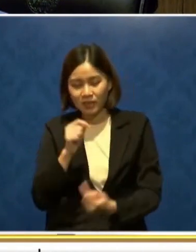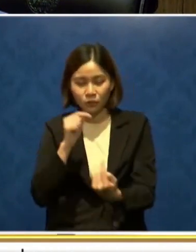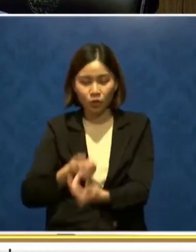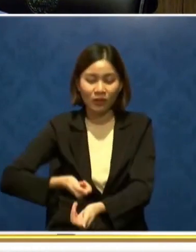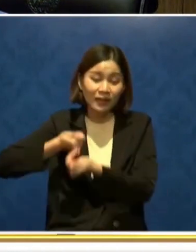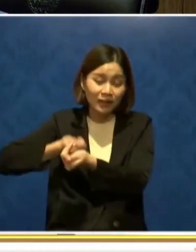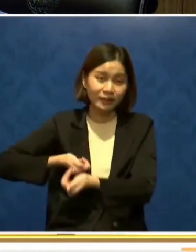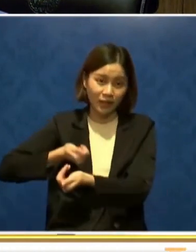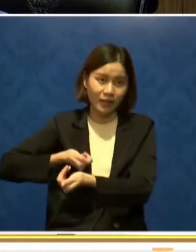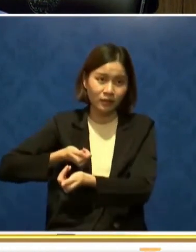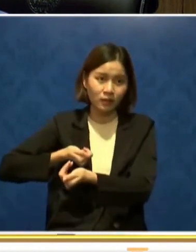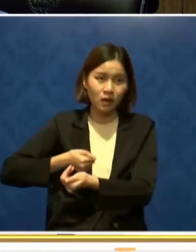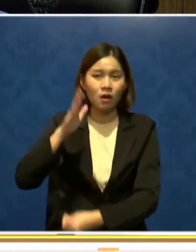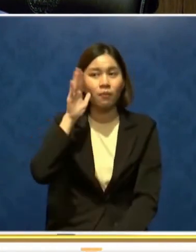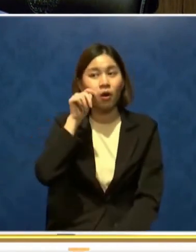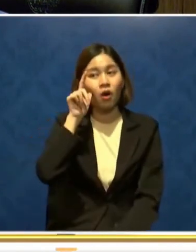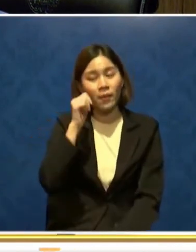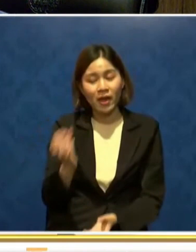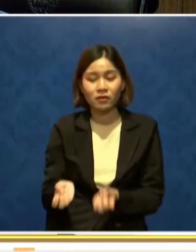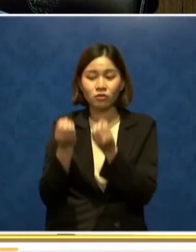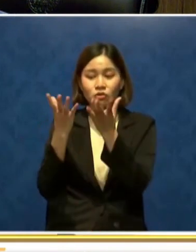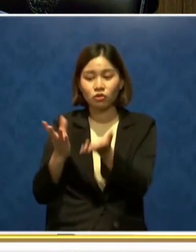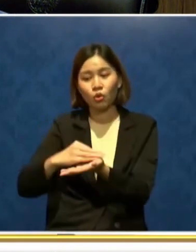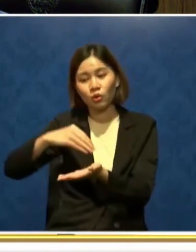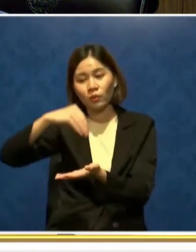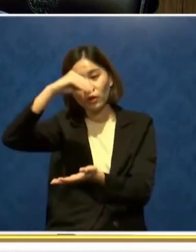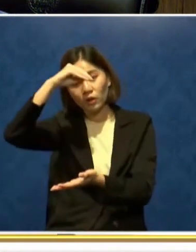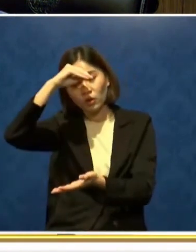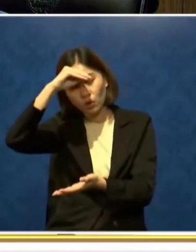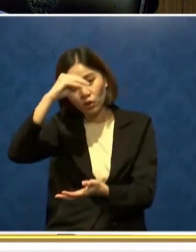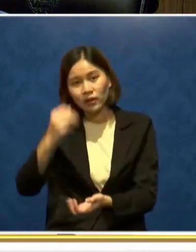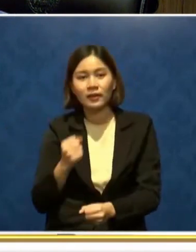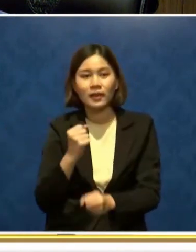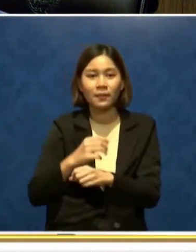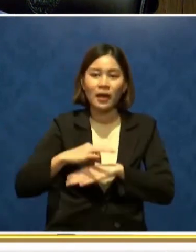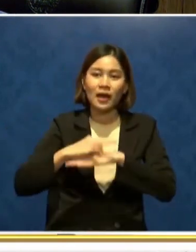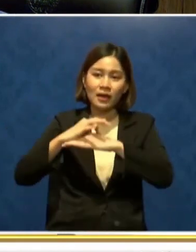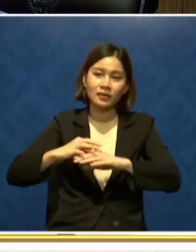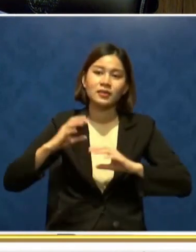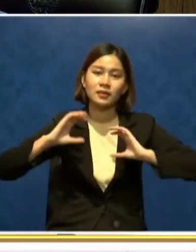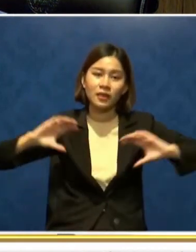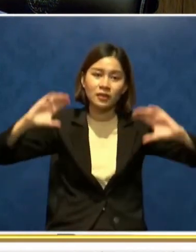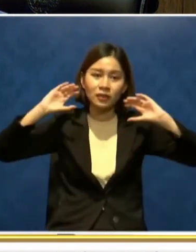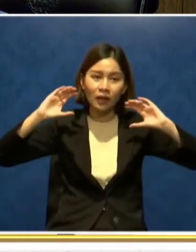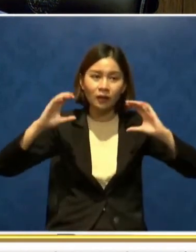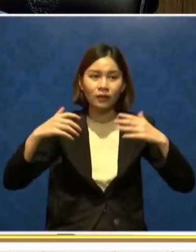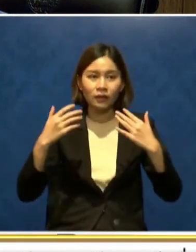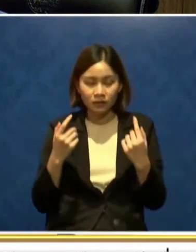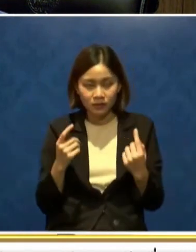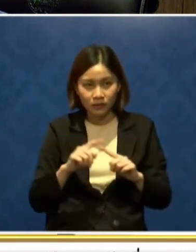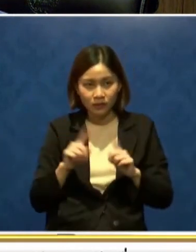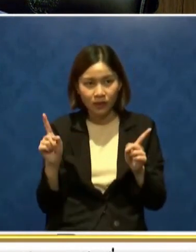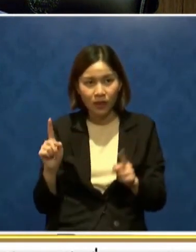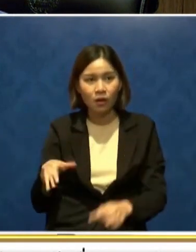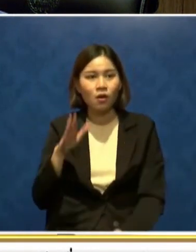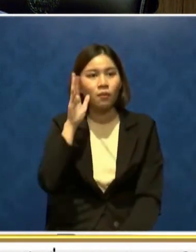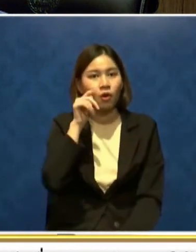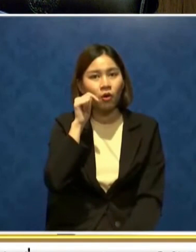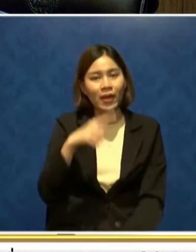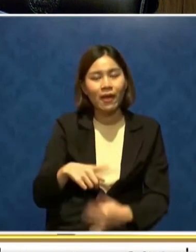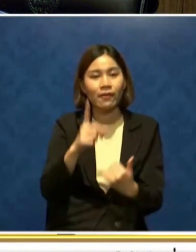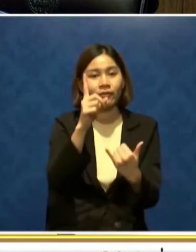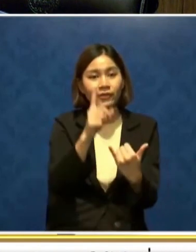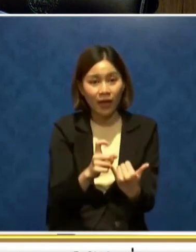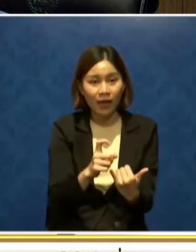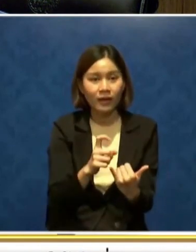เกษตรพ่อแม่ส่งลูกไปร่ำเรียนได้รับราชการทั้งสองคนพอถึงเวลาพ่อแม่ไม่มีลมหายใจ